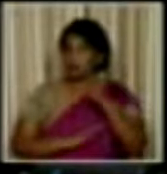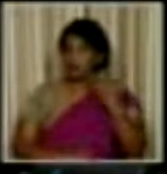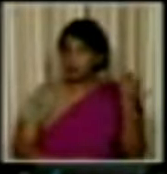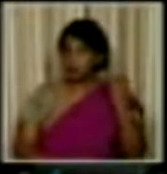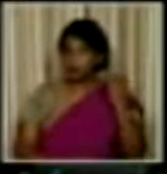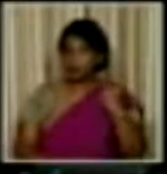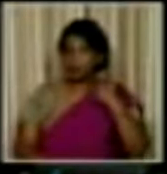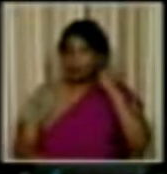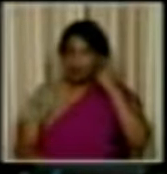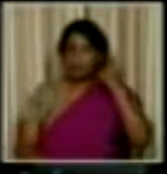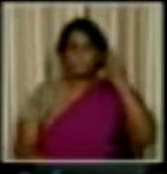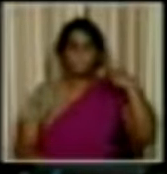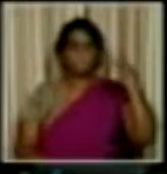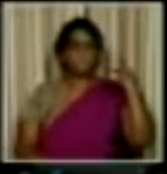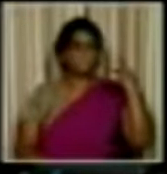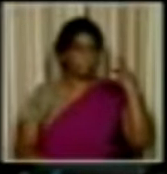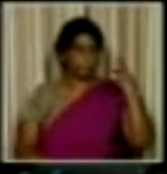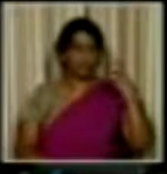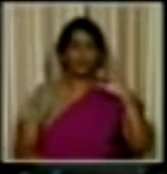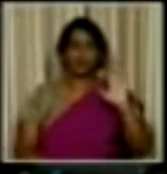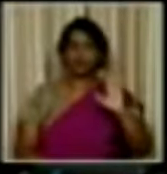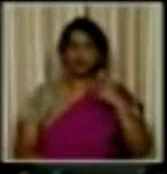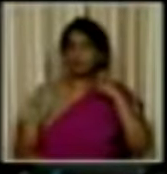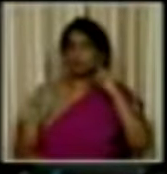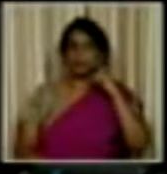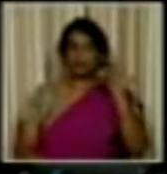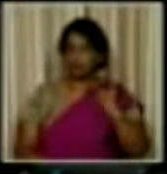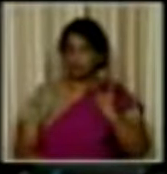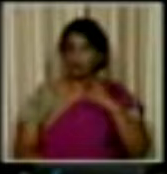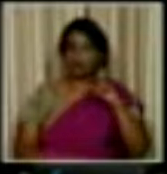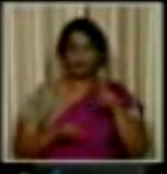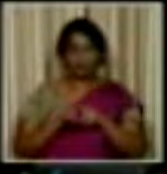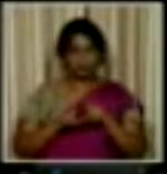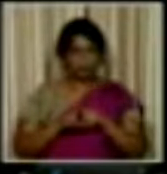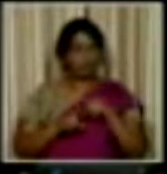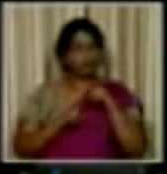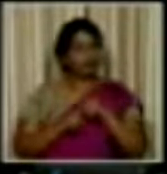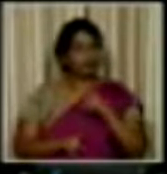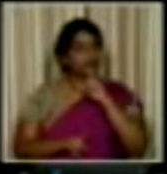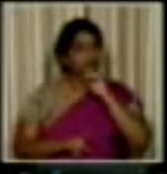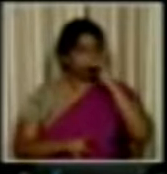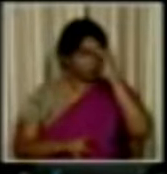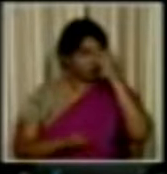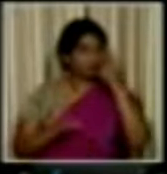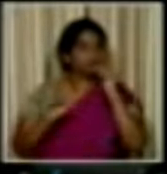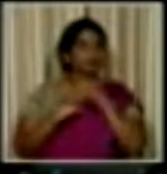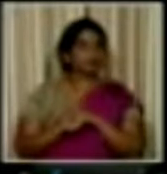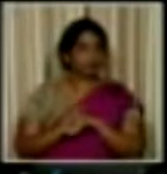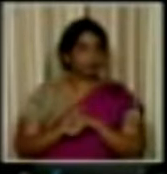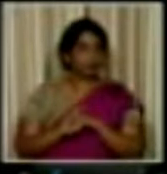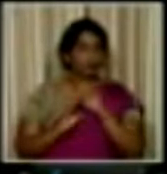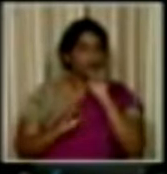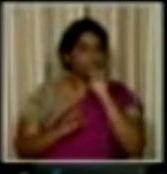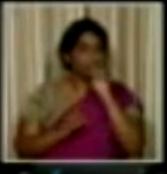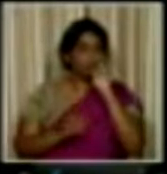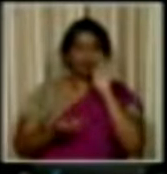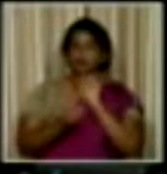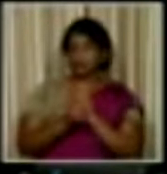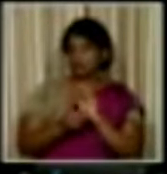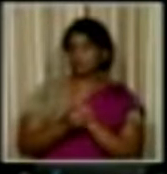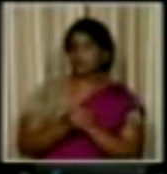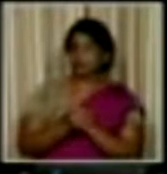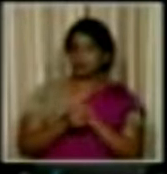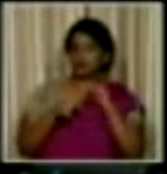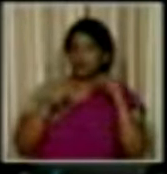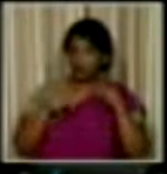දැනගත්තේ පෙරේදා තමයි. ඒ වගේම ගරු කථානායකතුමනි මේ කටයුත්තට සම්බන්ධ වුණේ හුදෙක් ආරක්ෂාව වෙනුවෙන්. දැන්